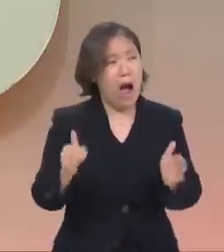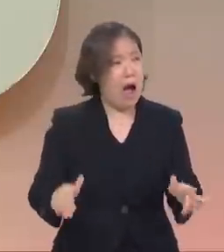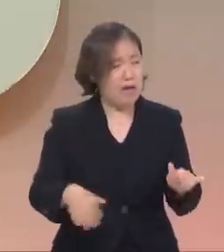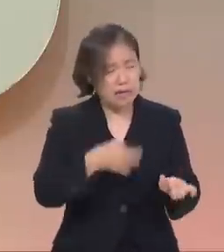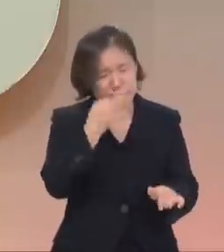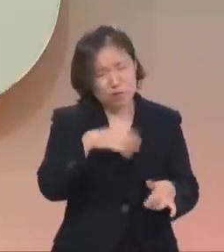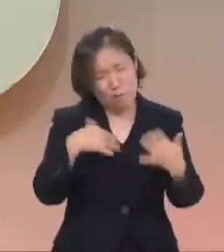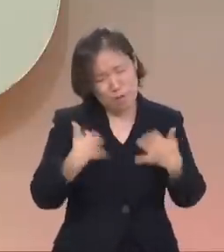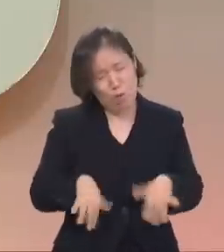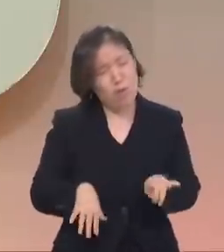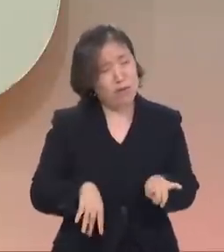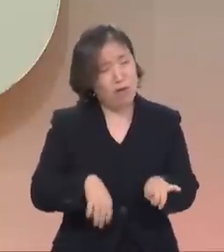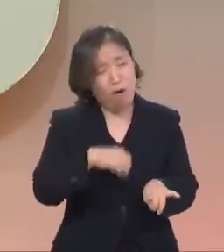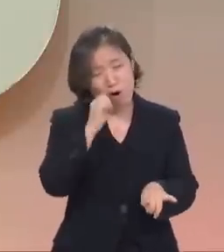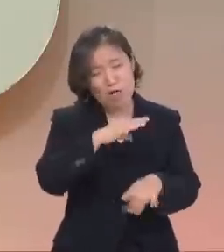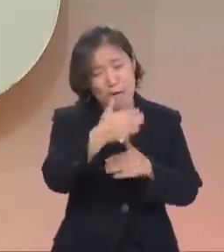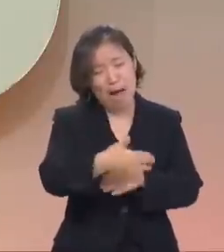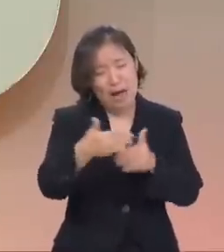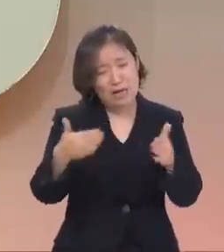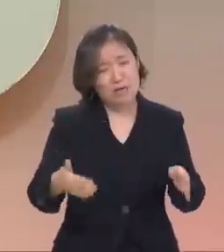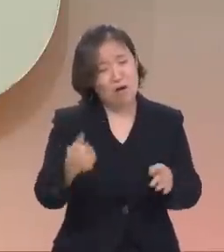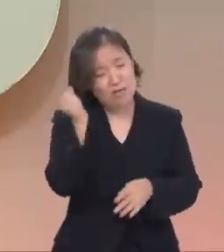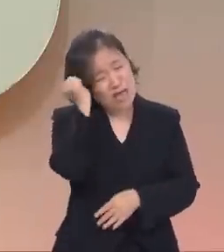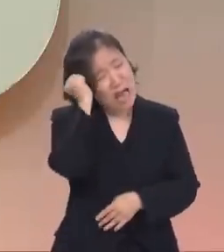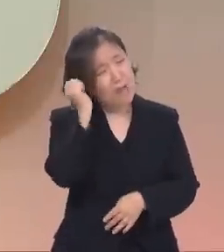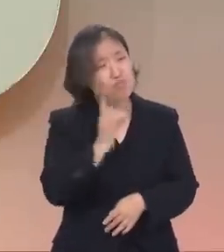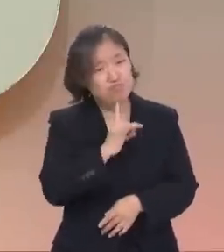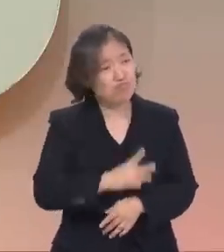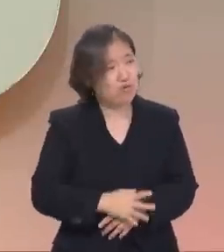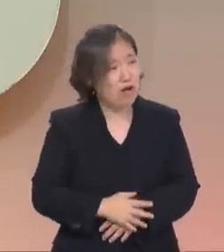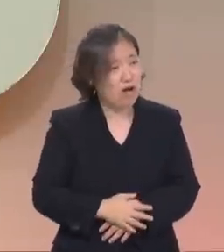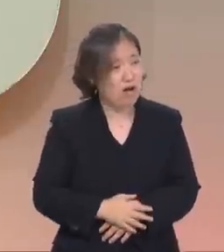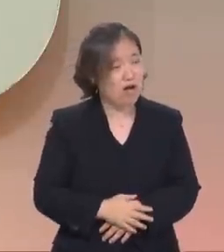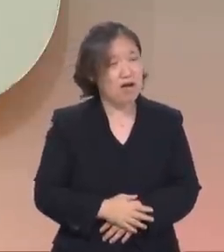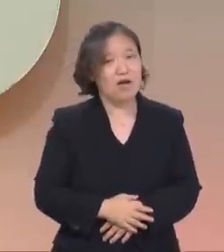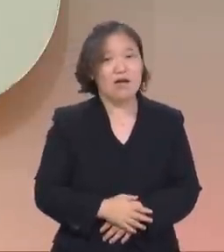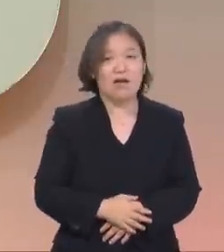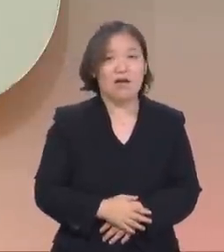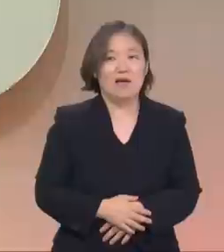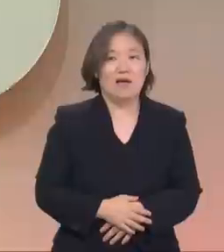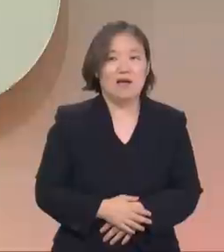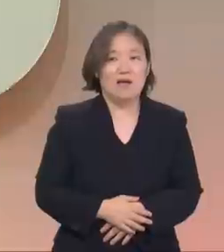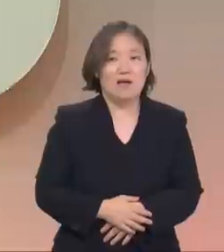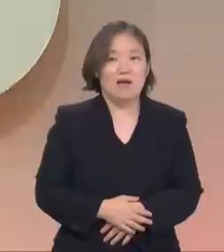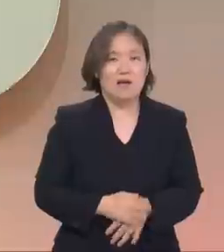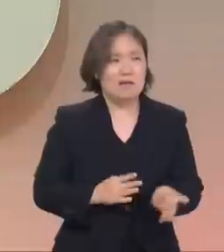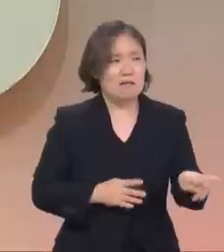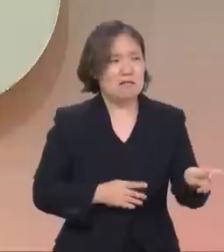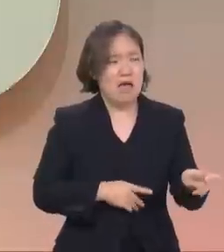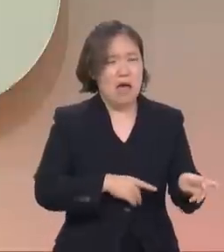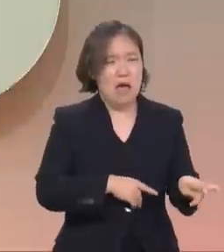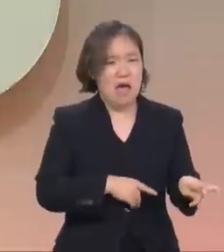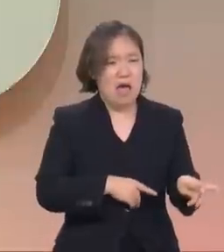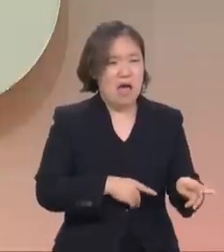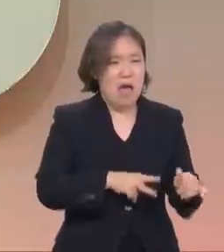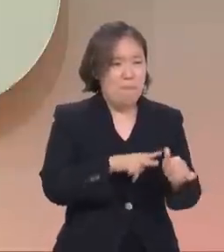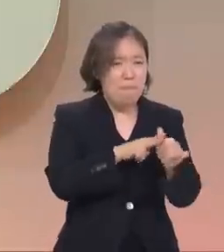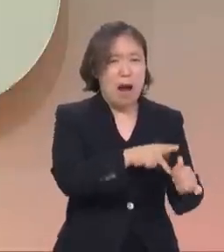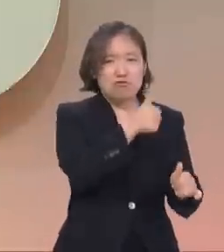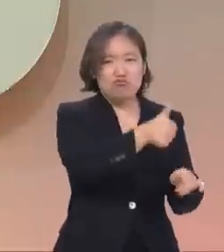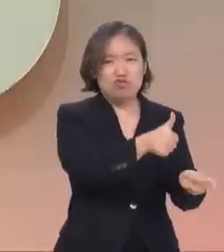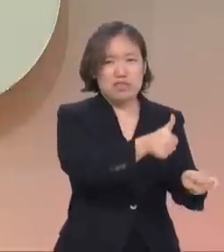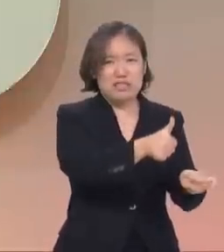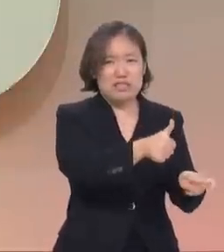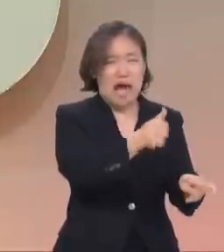너무 피곤해서 방에서 그냥 잠을 자고 있었습니다 너무나 포악한이 말주의는